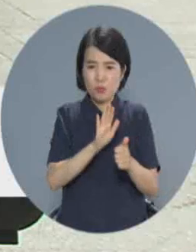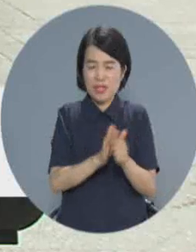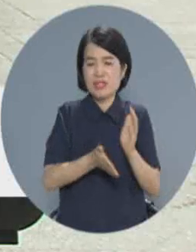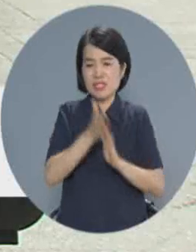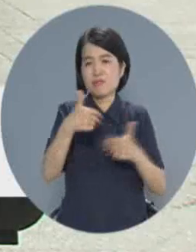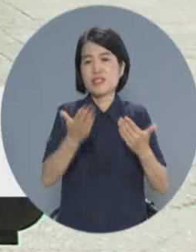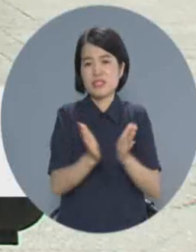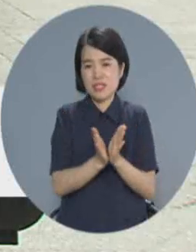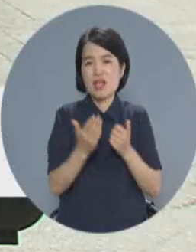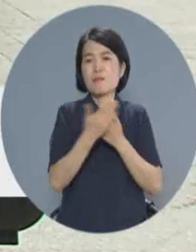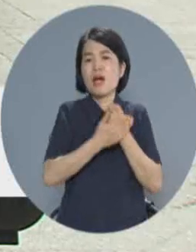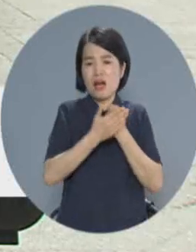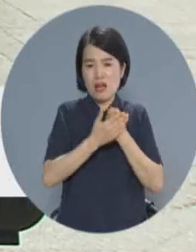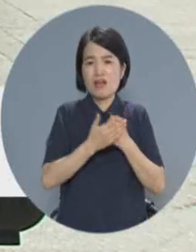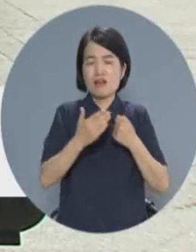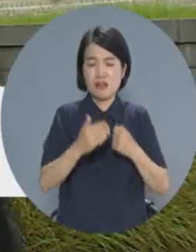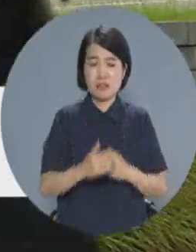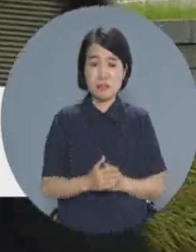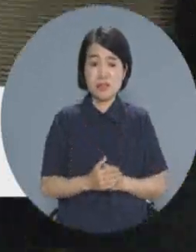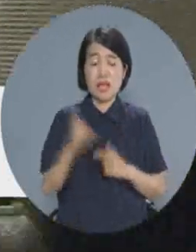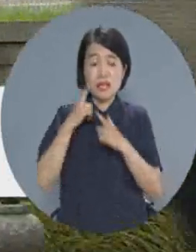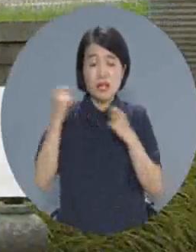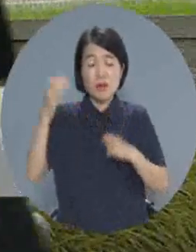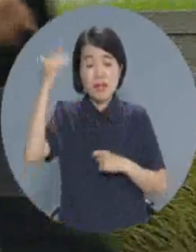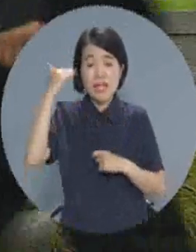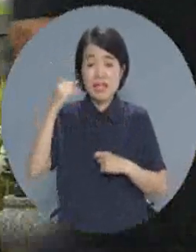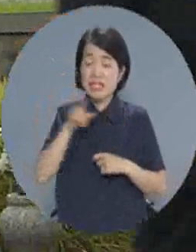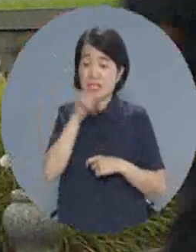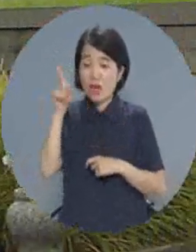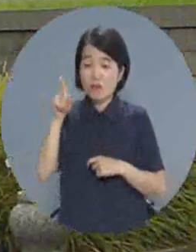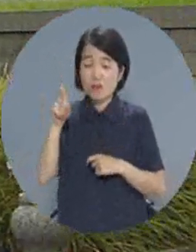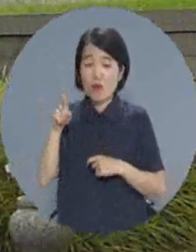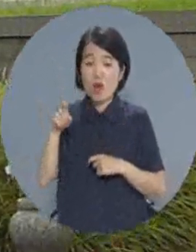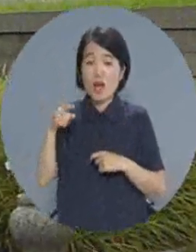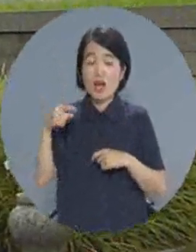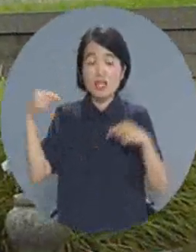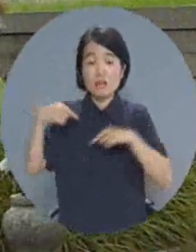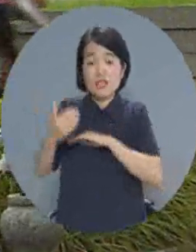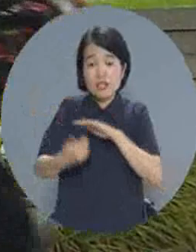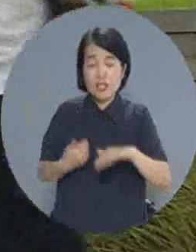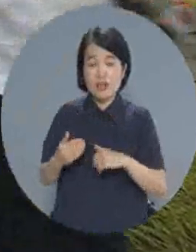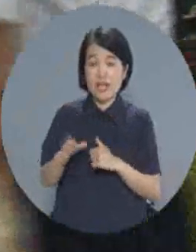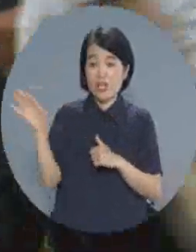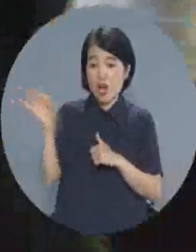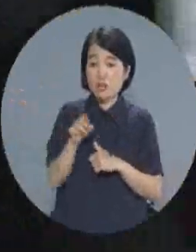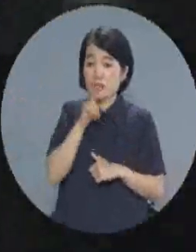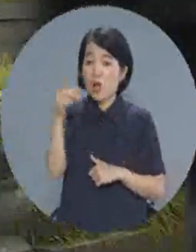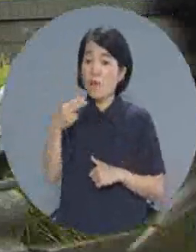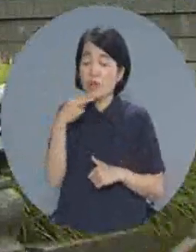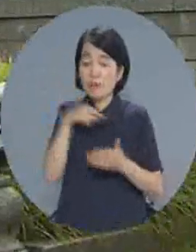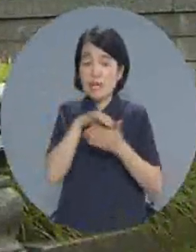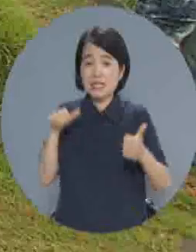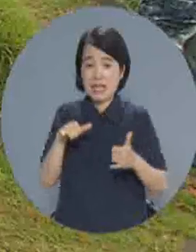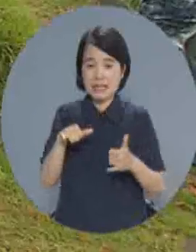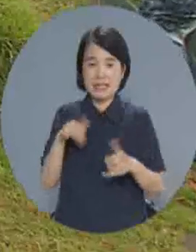시민들 덕택이었습니다. 일본은 한일 청구권 협정 이전에 연금을 청구하지 않은 피해자의 책임을 돌렸고